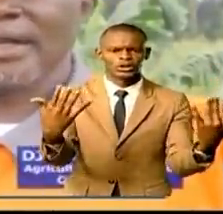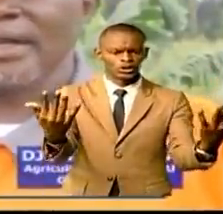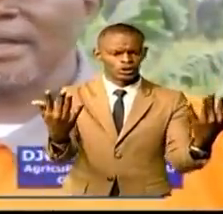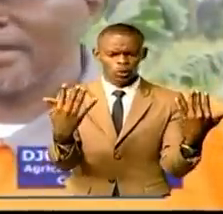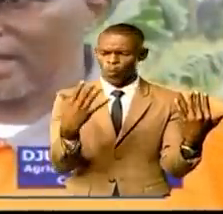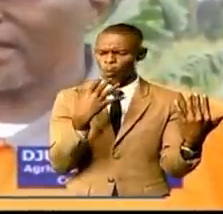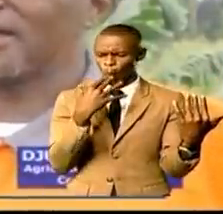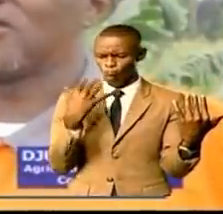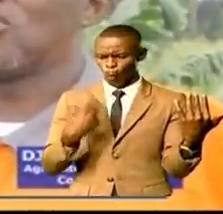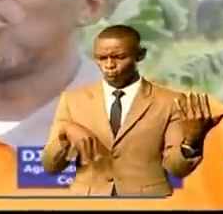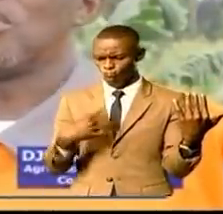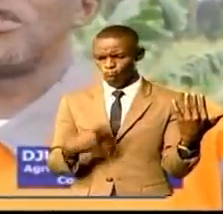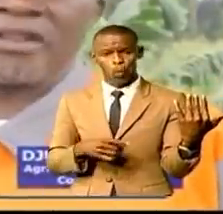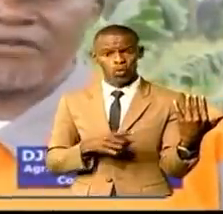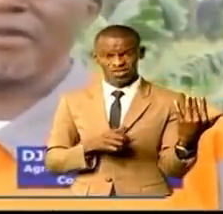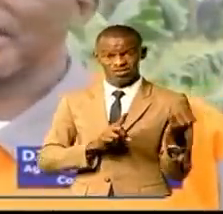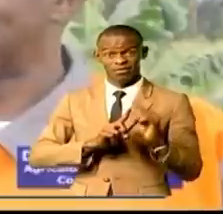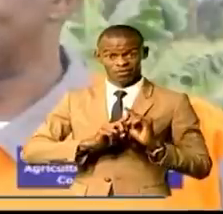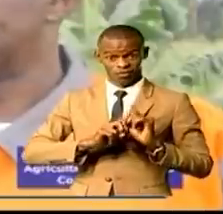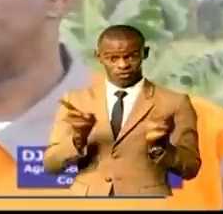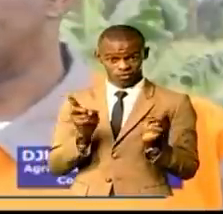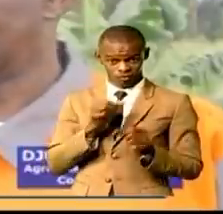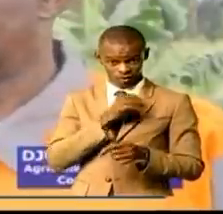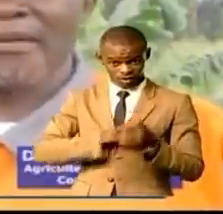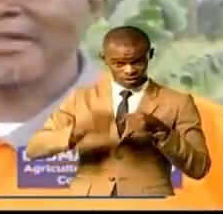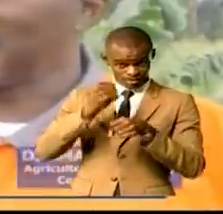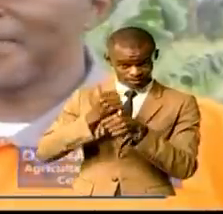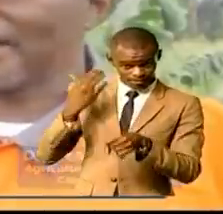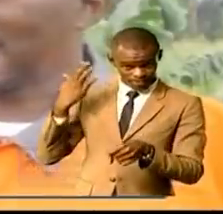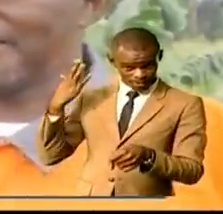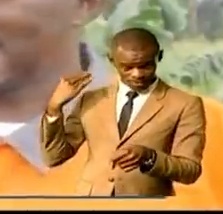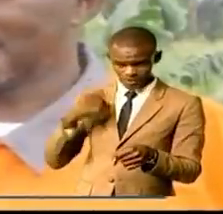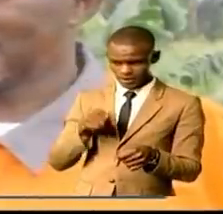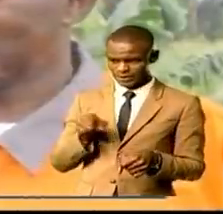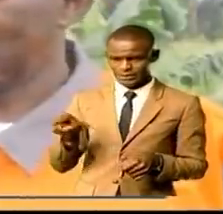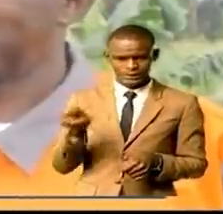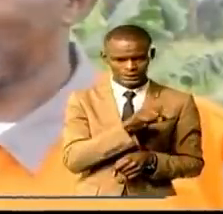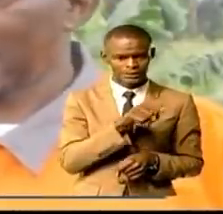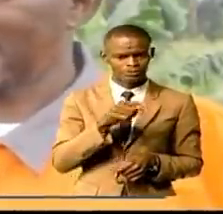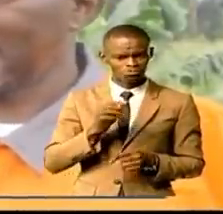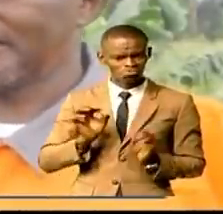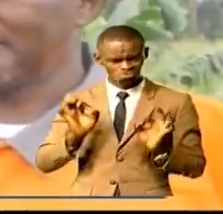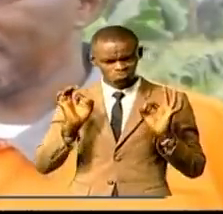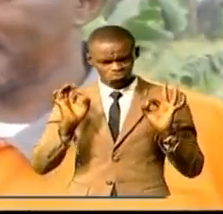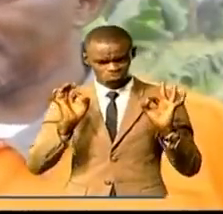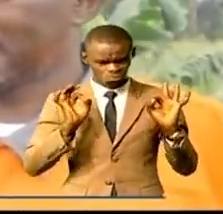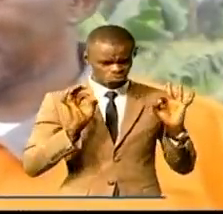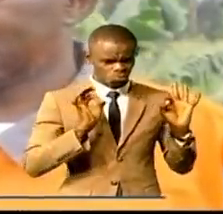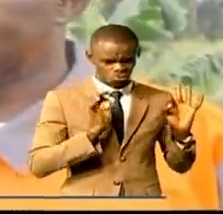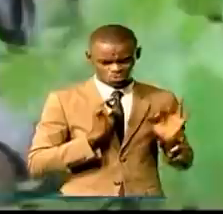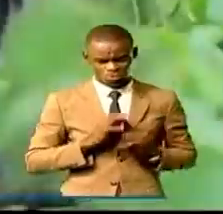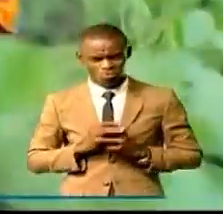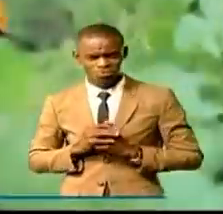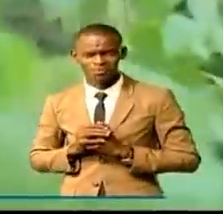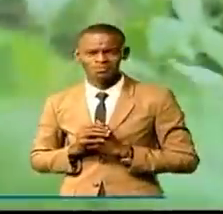de ce que j'ai fait l'année passée. Vraiment, c'est impeccable. C'est impeccable, très très bien.